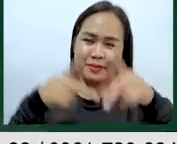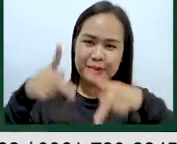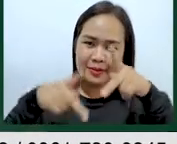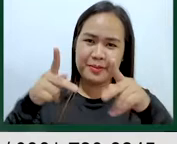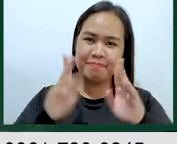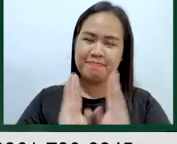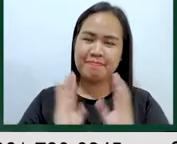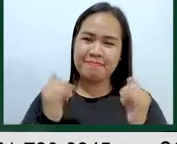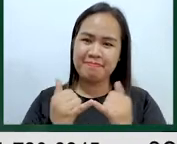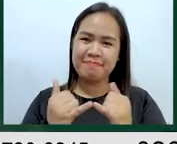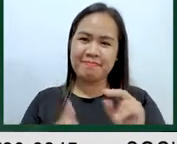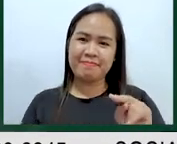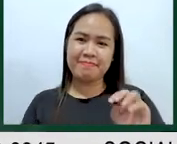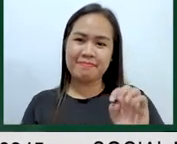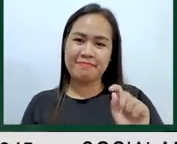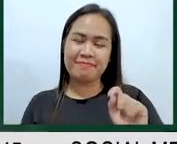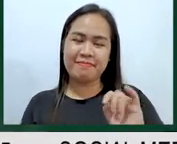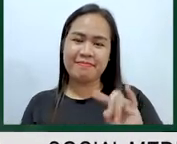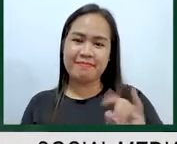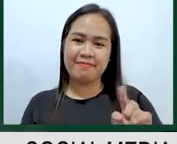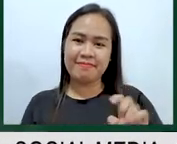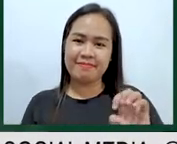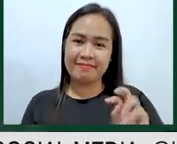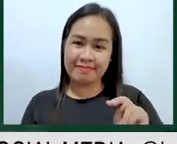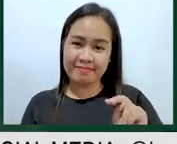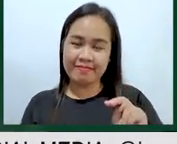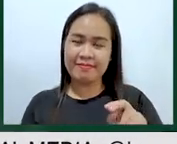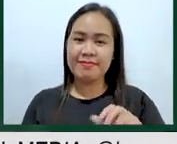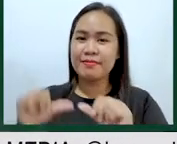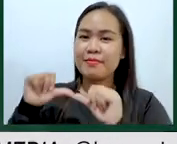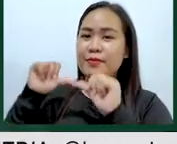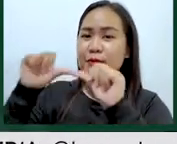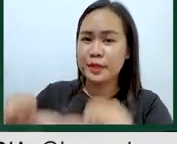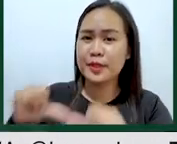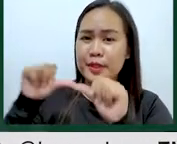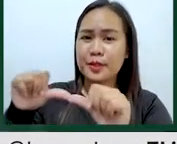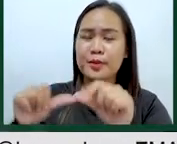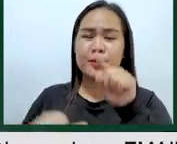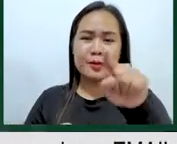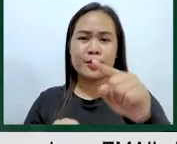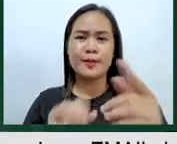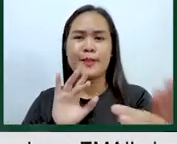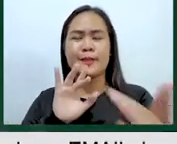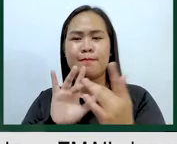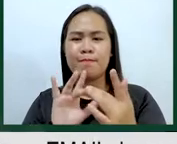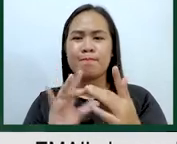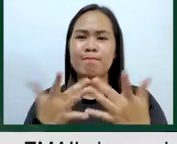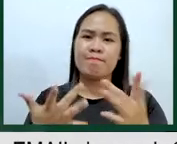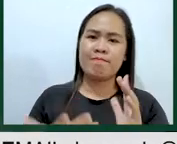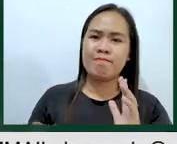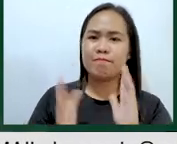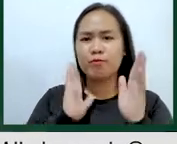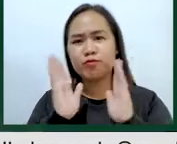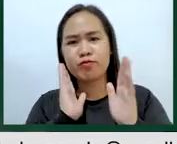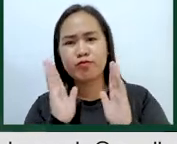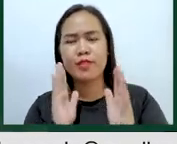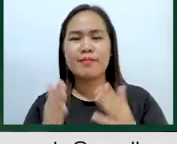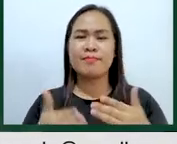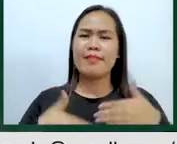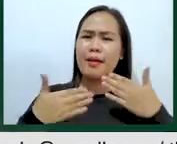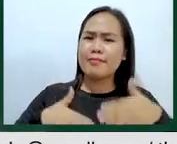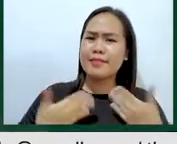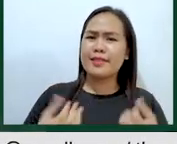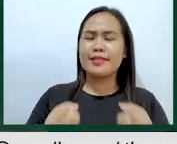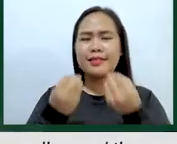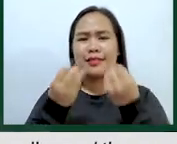constituents. And of course, maraming salamat sa ating mga constituents, no? Sa ating mga netizens. Yan. Okay, patuloy pa rin ang interaction,